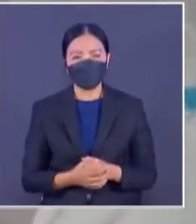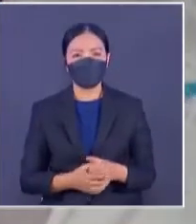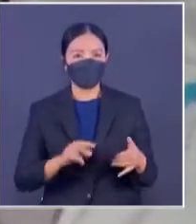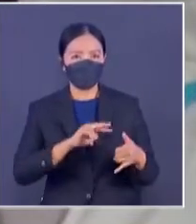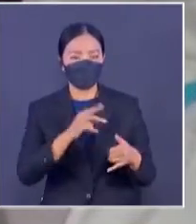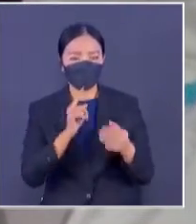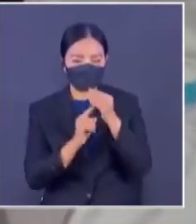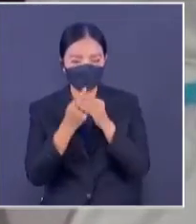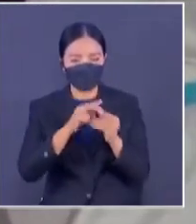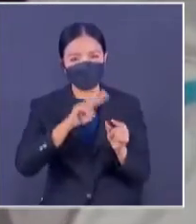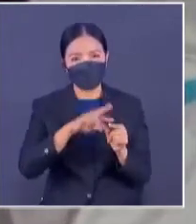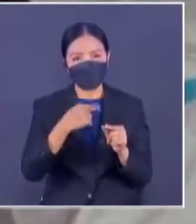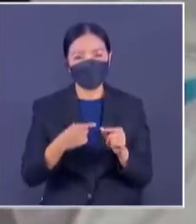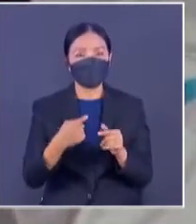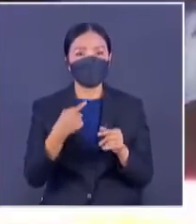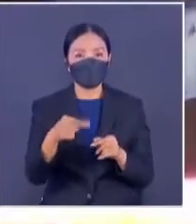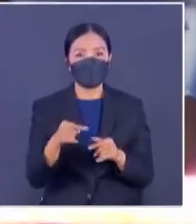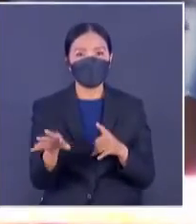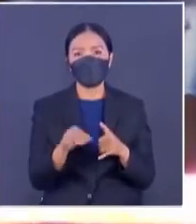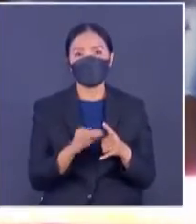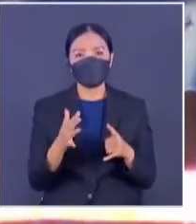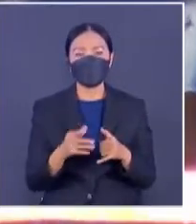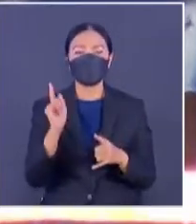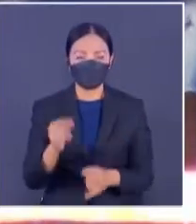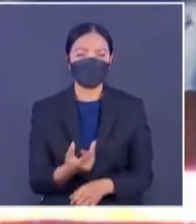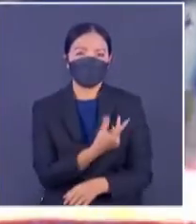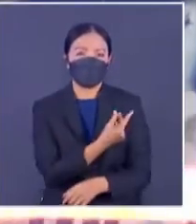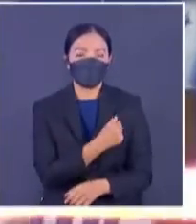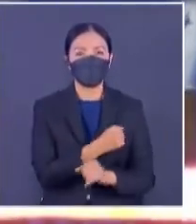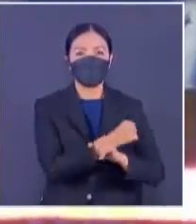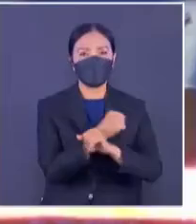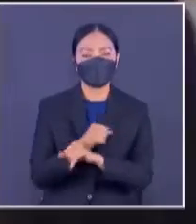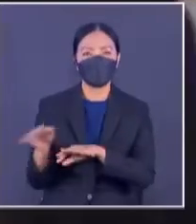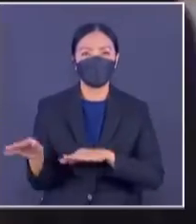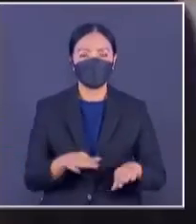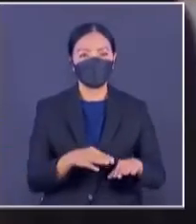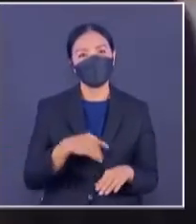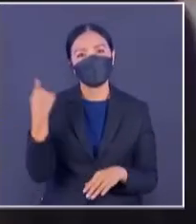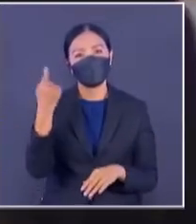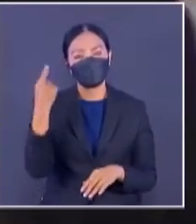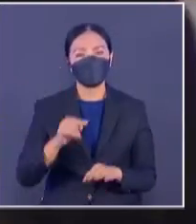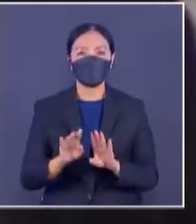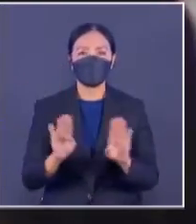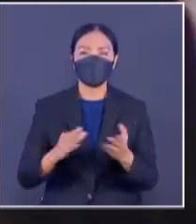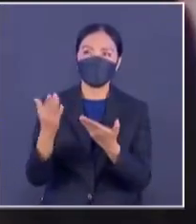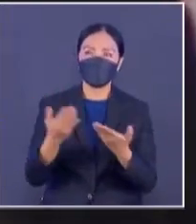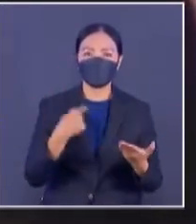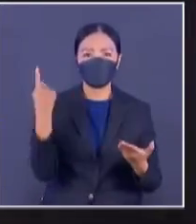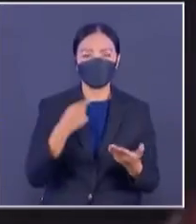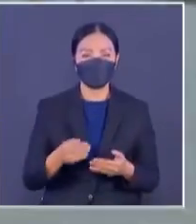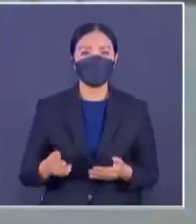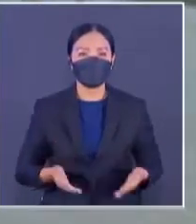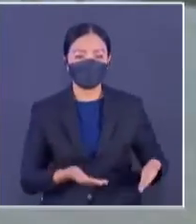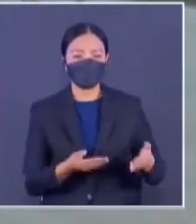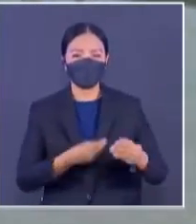ครับในเดือนธันวาคมนี้เช่นเดียวกันนะครับโดยขณะนี้ได้เริ่มเตรียมความพร้อมแหล่งท่องเที่ยวชื่อดังอย่างเช่นที่ตลาดน้ำคลองแ